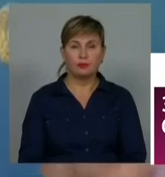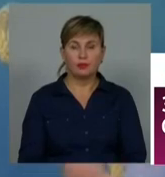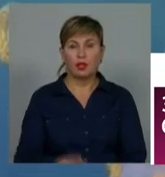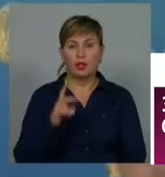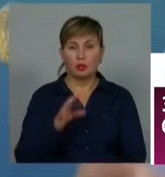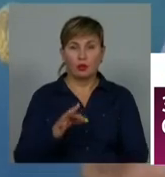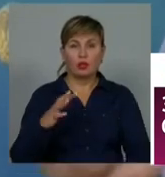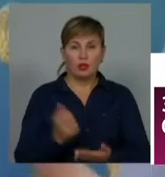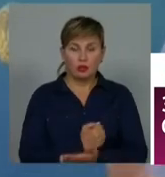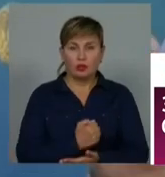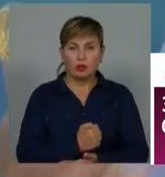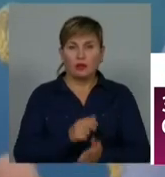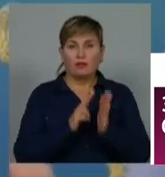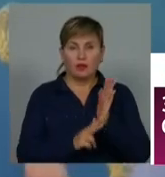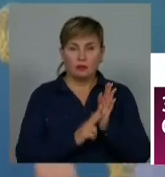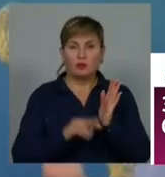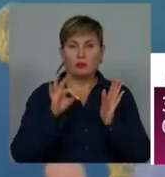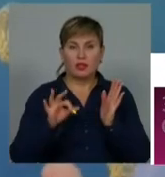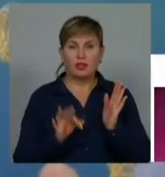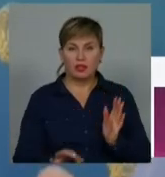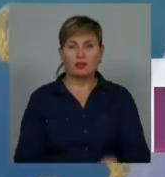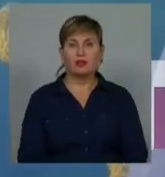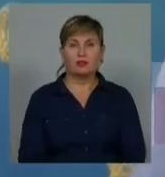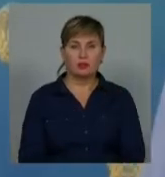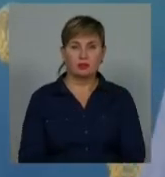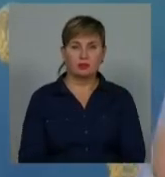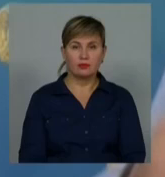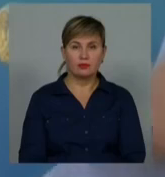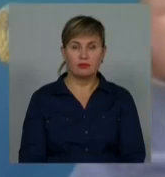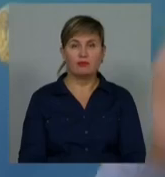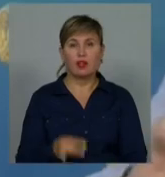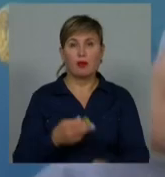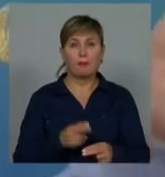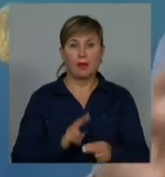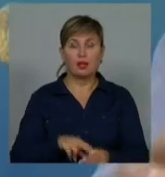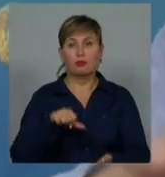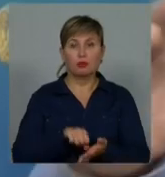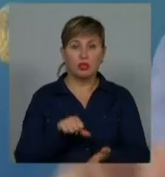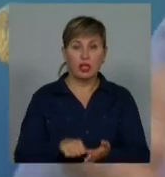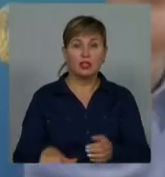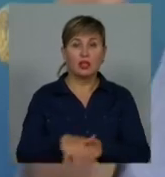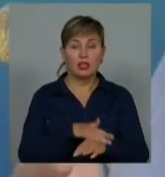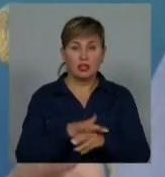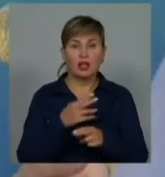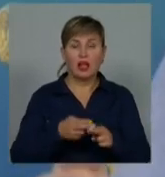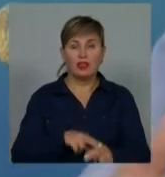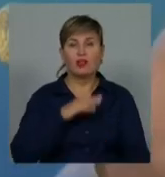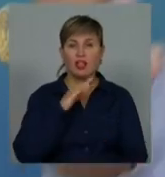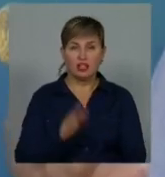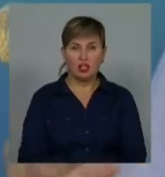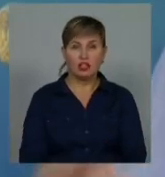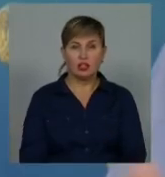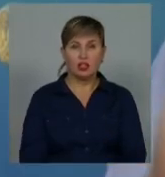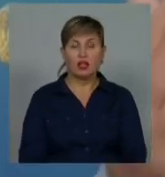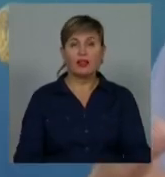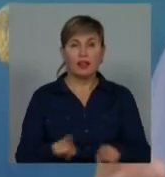но достигает все-таки 80%. И поэтому участие населения этого достаточно.